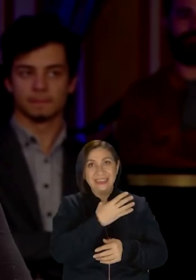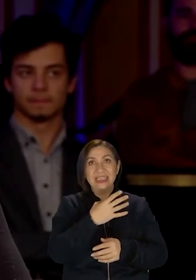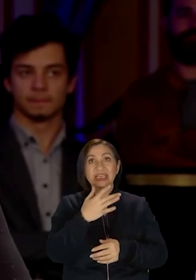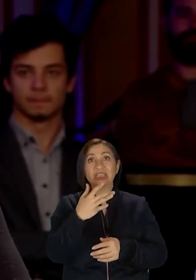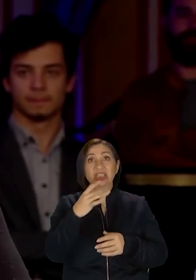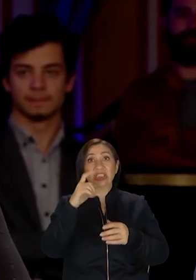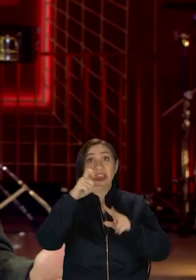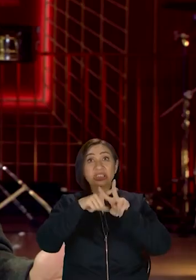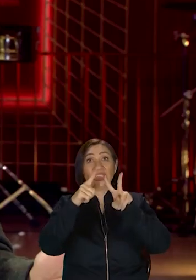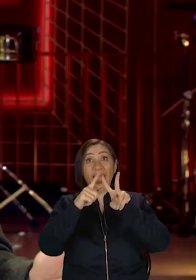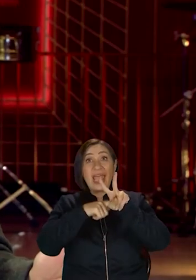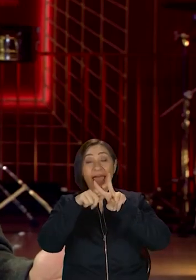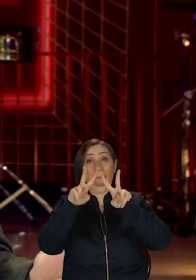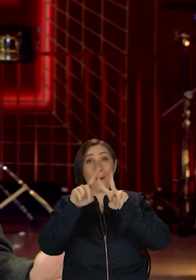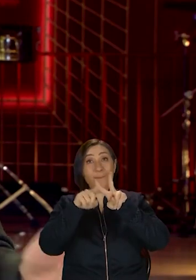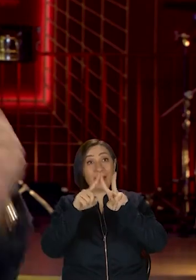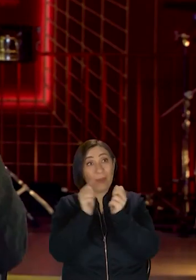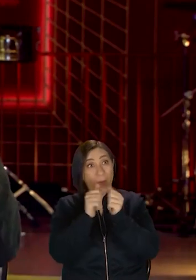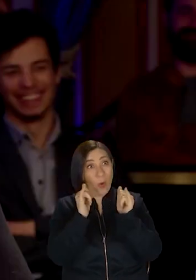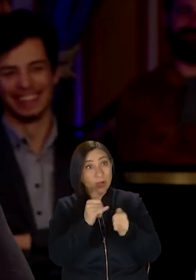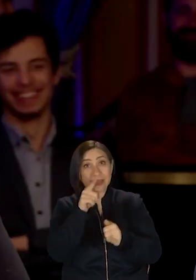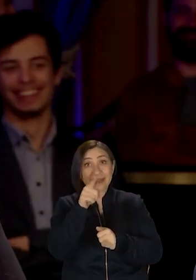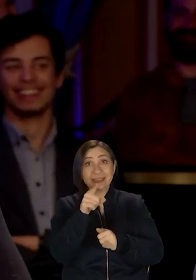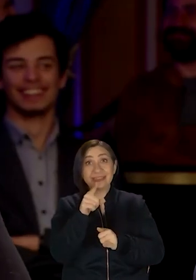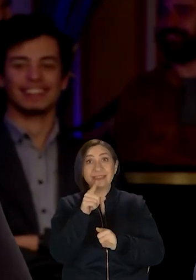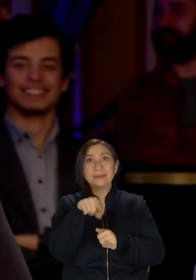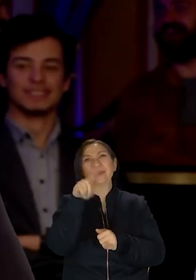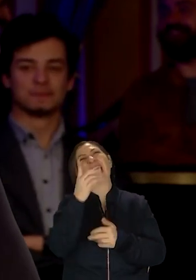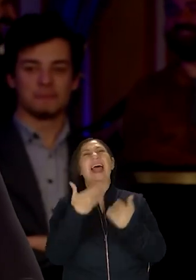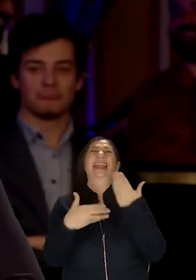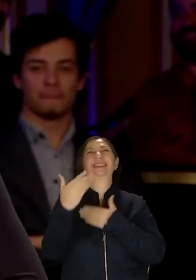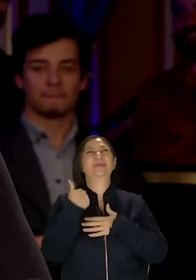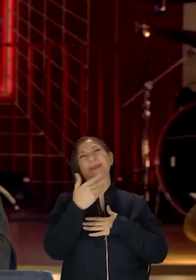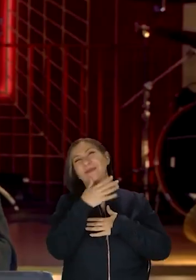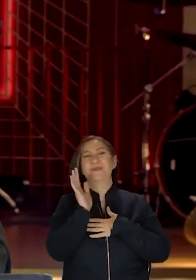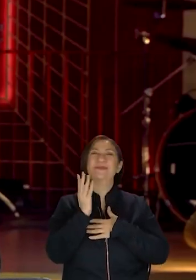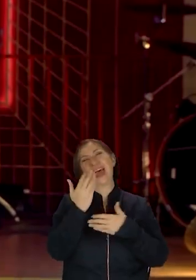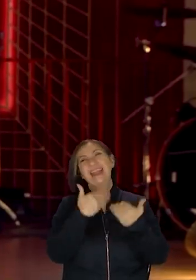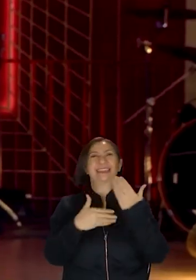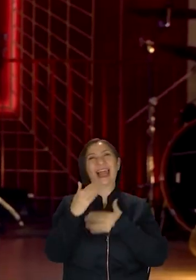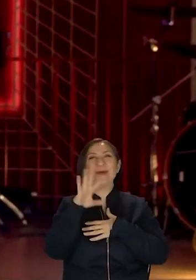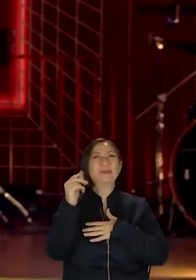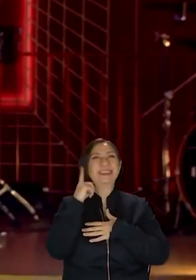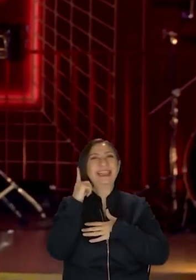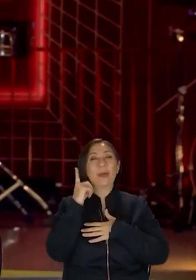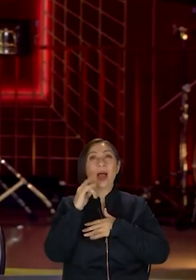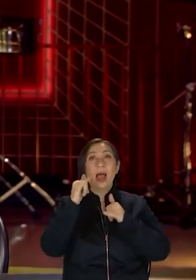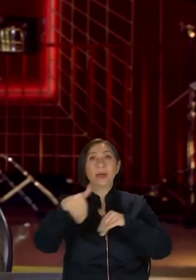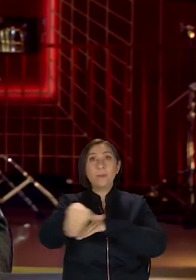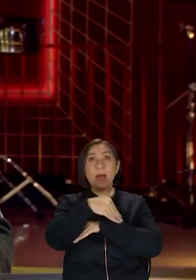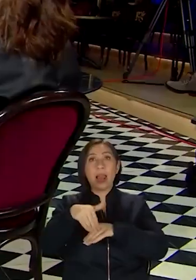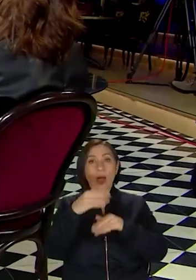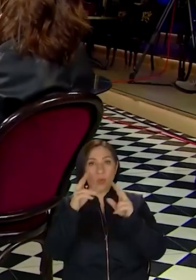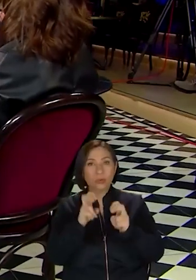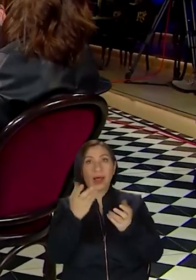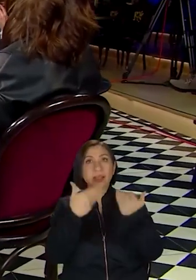Can Yaman'la başrol paylaşıyor. Ben bilmiyorum. Anlat, ben de bilmiyordum. Anlat. Biz dinleyelim. Yani aynı mahallede oturuyoruz, ben de